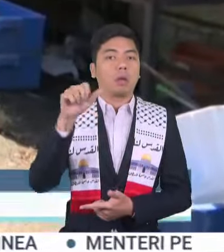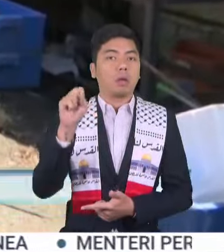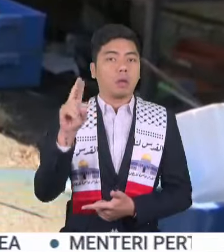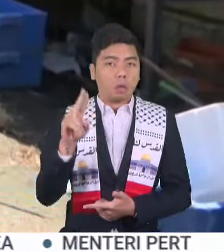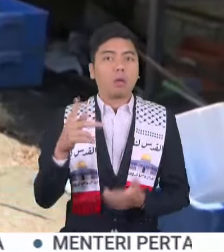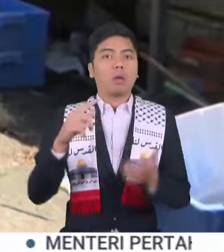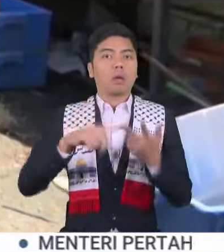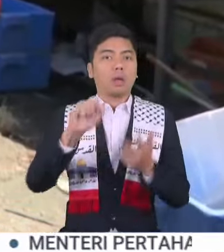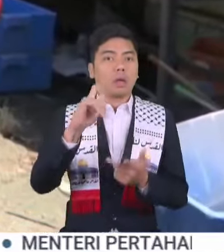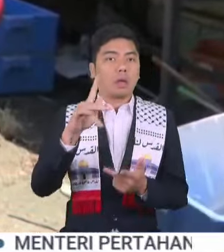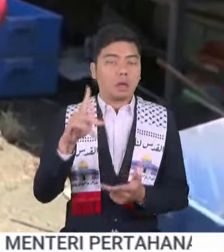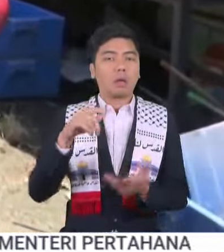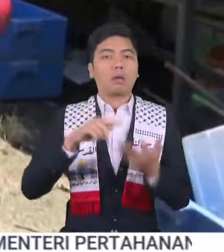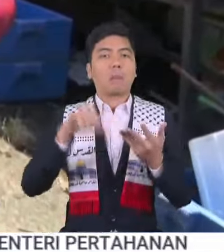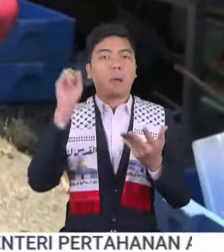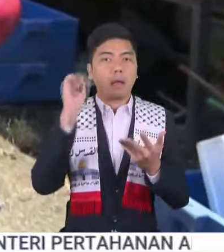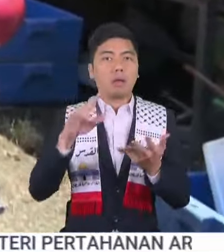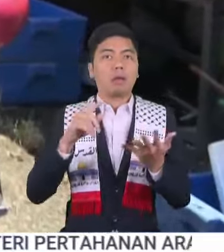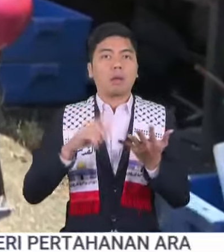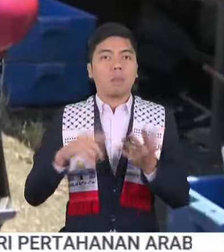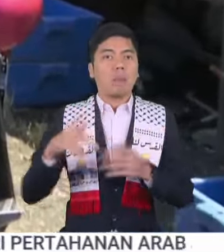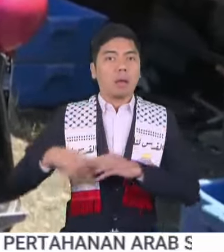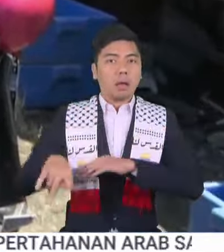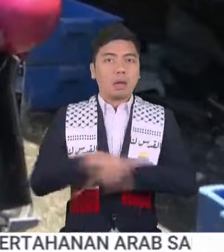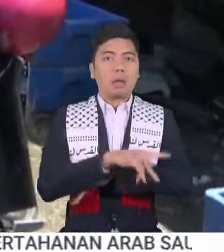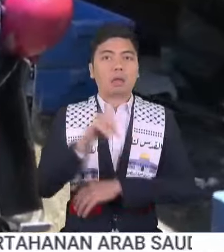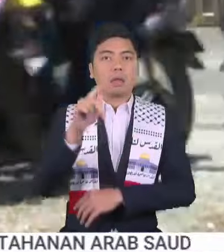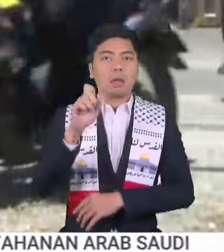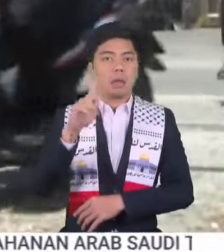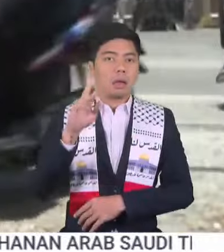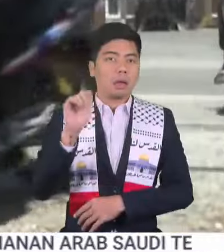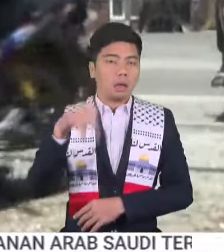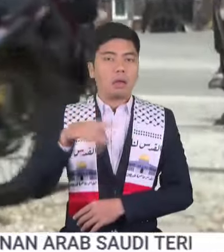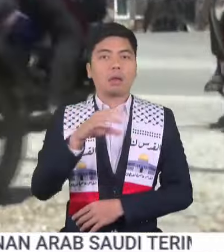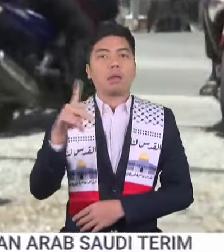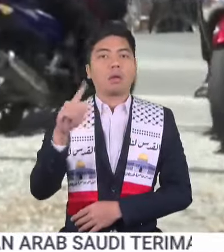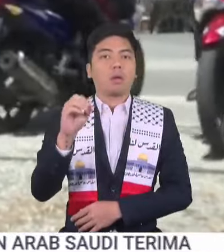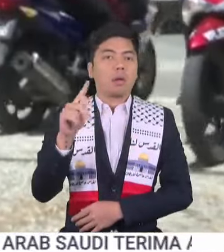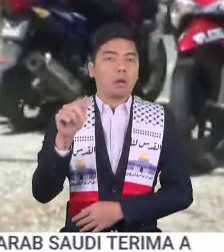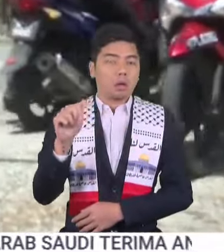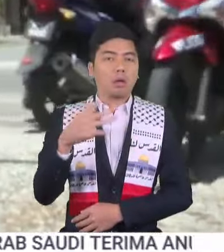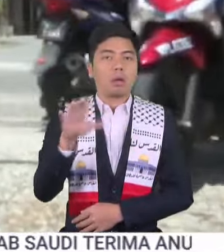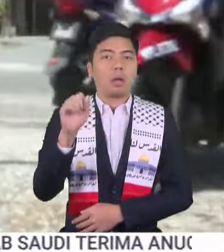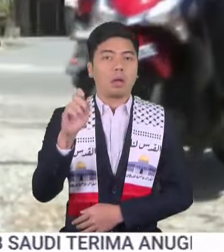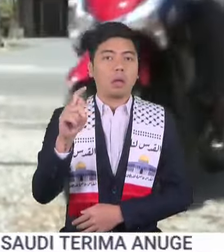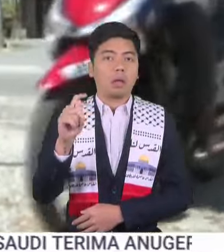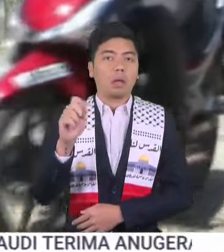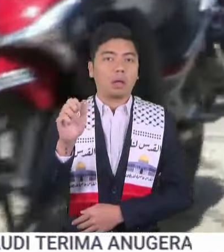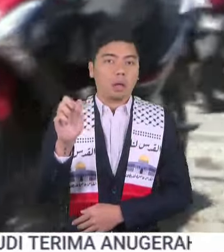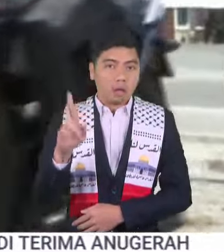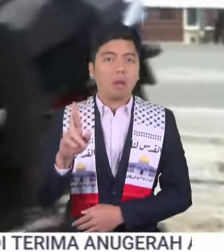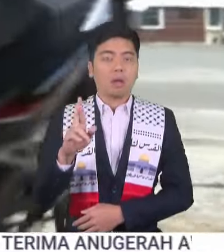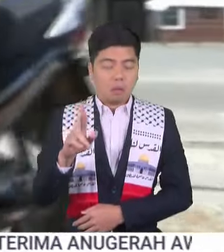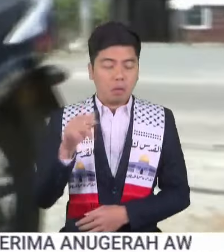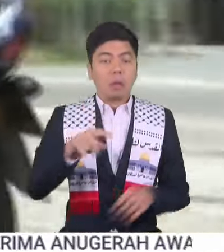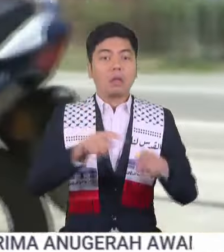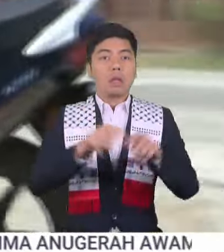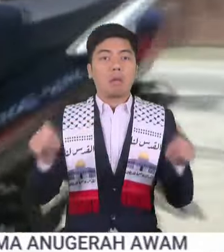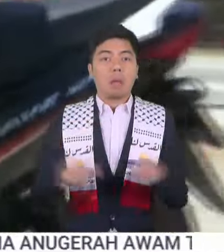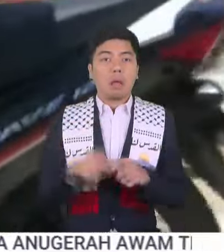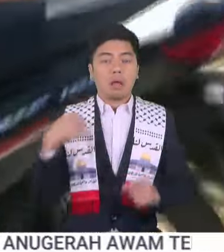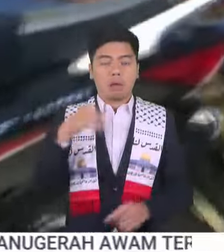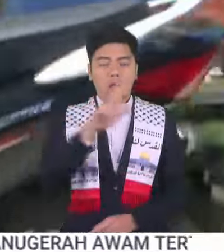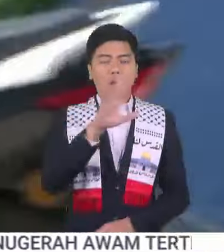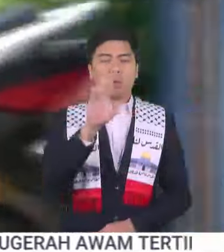dan Kota Star. Kawasan tersebut mencatatkan suhu maksimum harian antara 37 hingga 40 darjah Celsius untuk